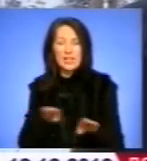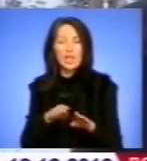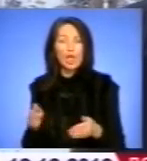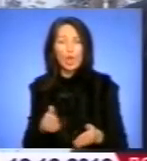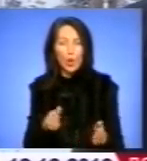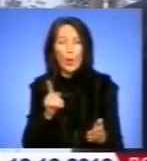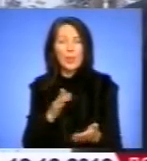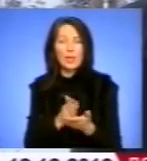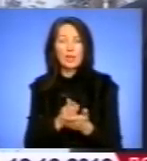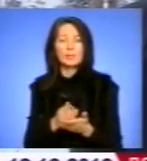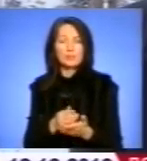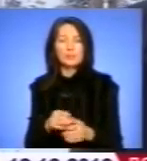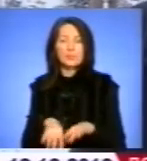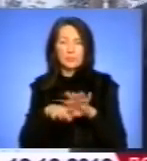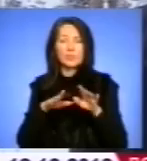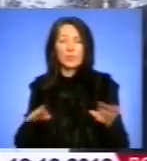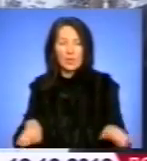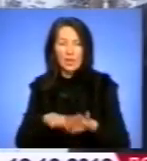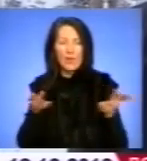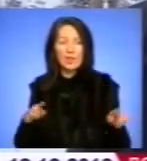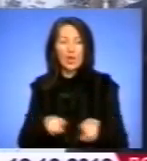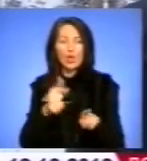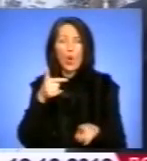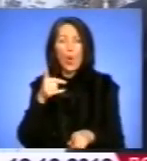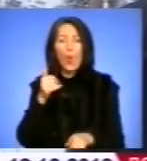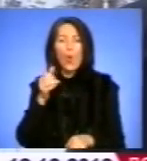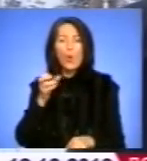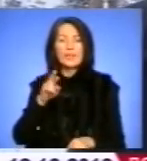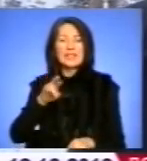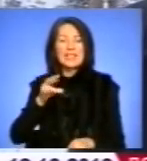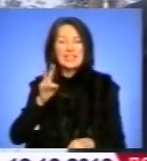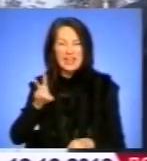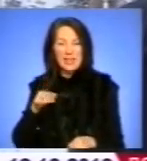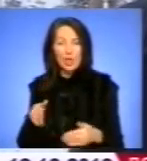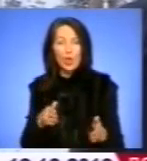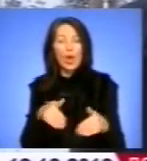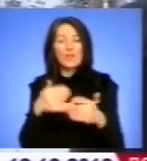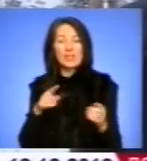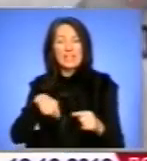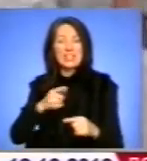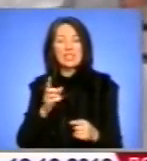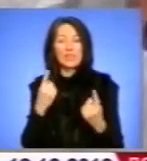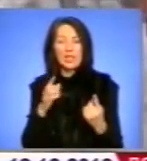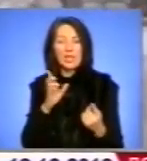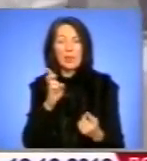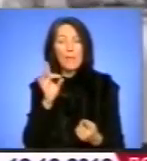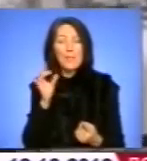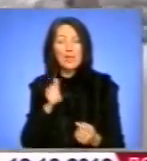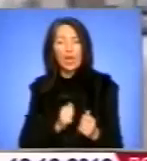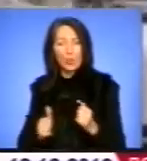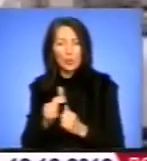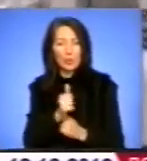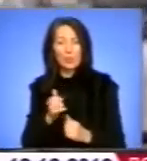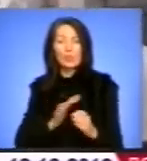йдуть перезамиті. Також на Гусятин дорога відкрита через Великі Бірки і на об'їзну. Цілодобово близько